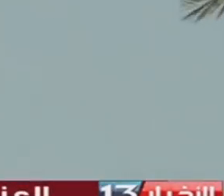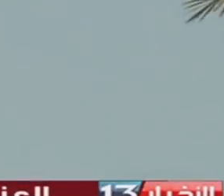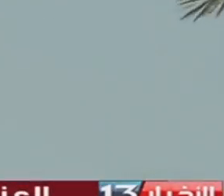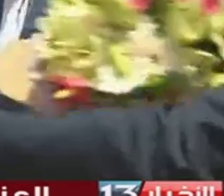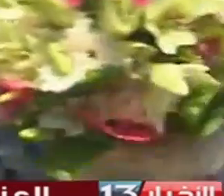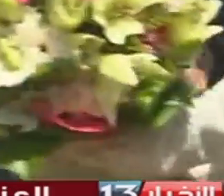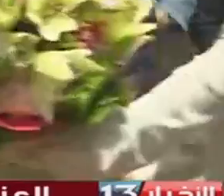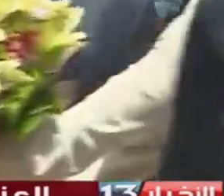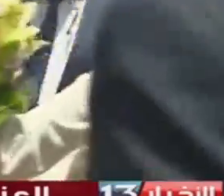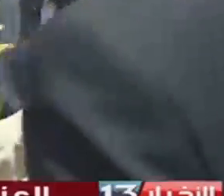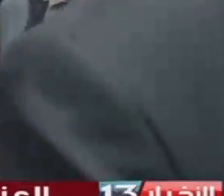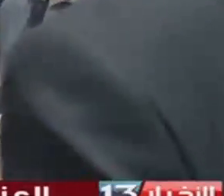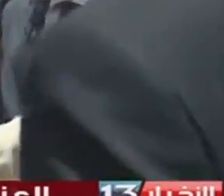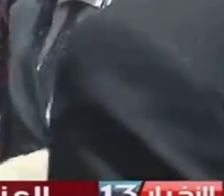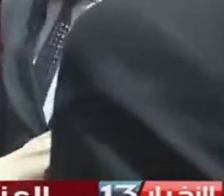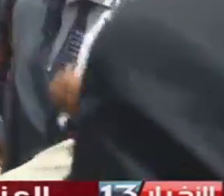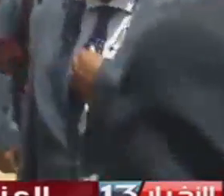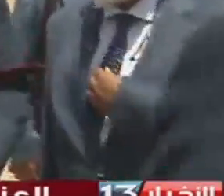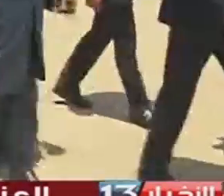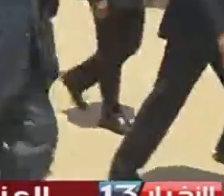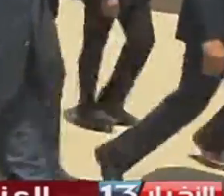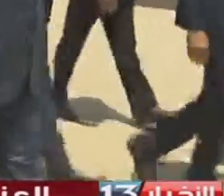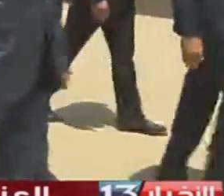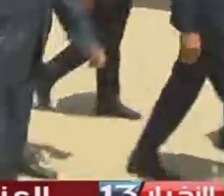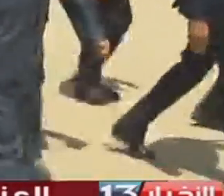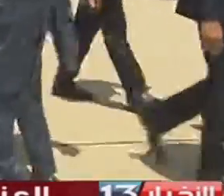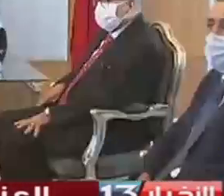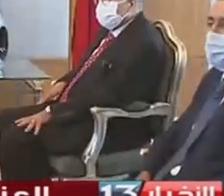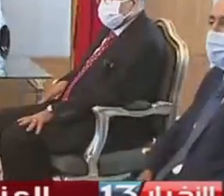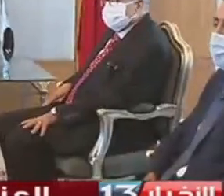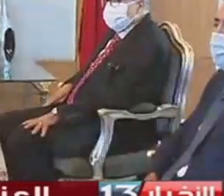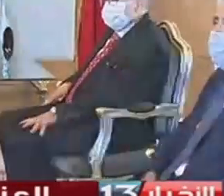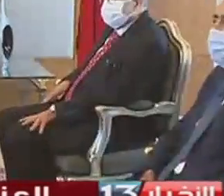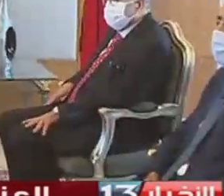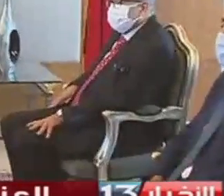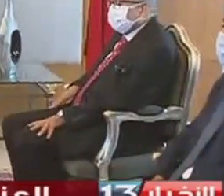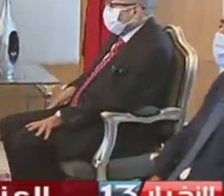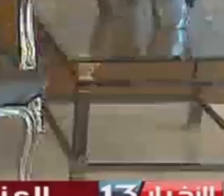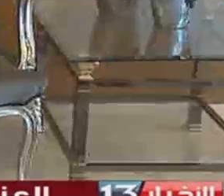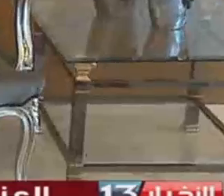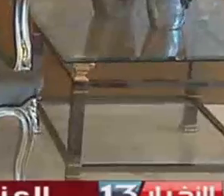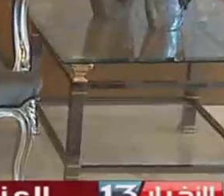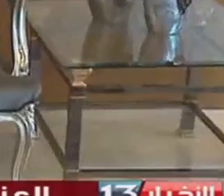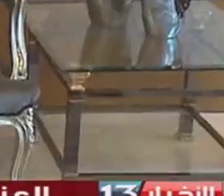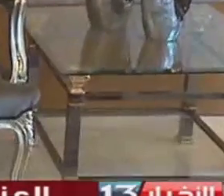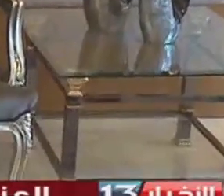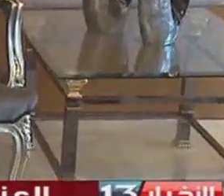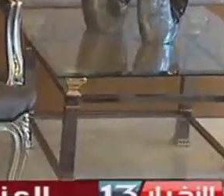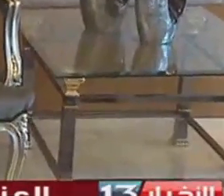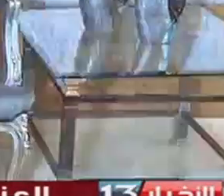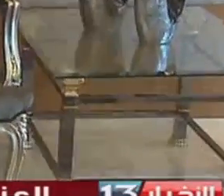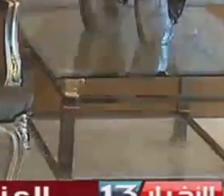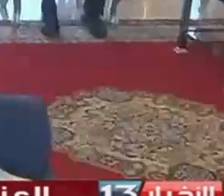خلال زيارته للمغرب وبهدف حل الأزمة الليبية وسبل إنهائها، رئيس مجلس النواب الليبي يلتقي نظيره المغربي وعددا